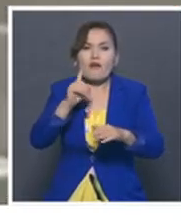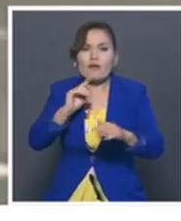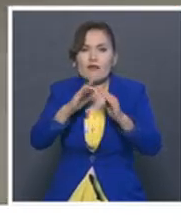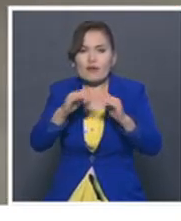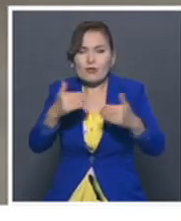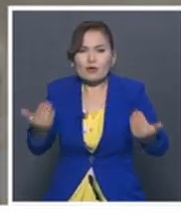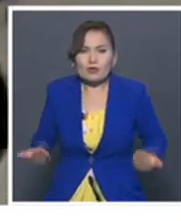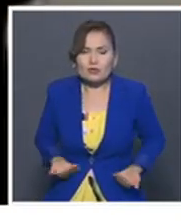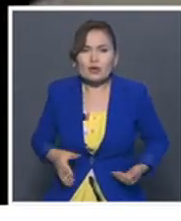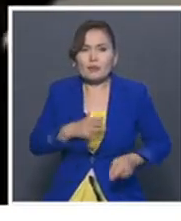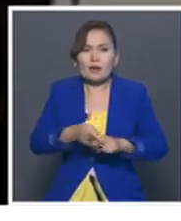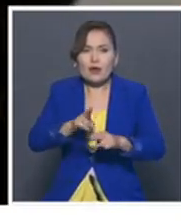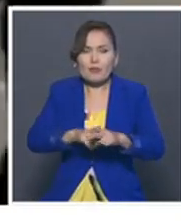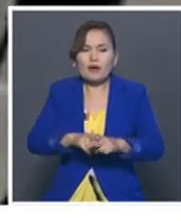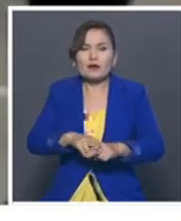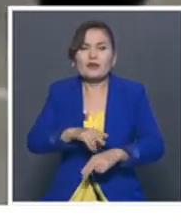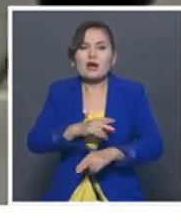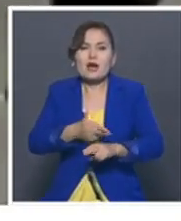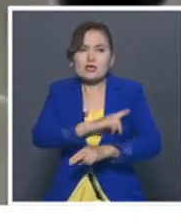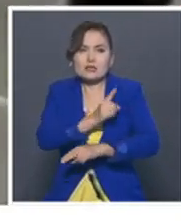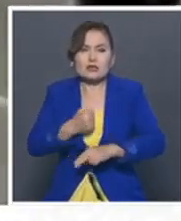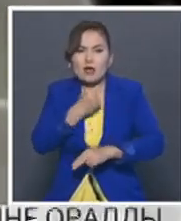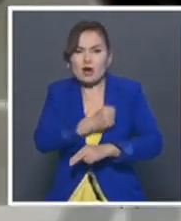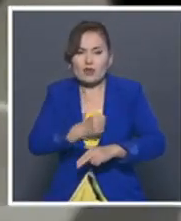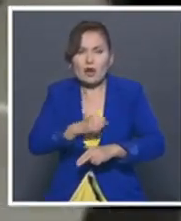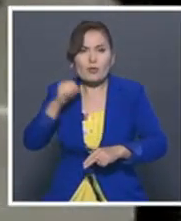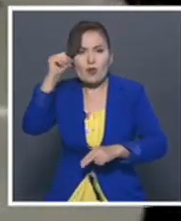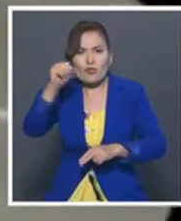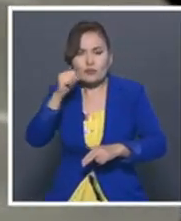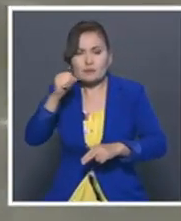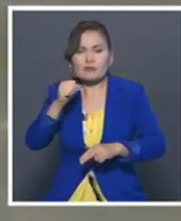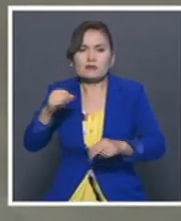күтіп бірнеше күн жатқан. Соңында шыдамы таусылып, шепті заңсыз бұзып өтуге әрекеттенді.